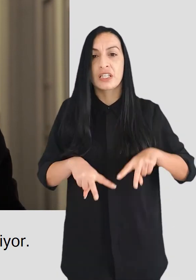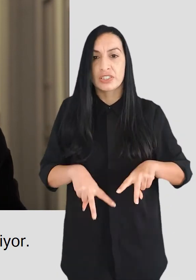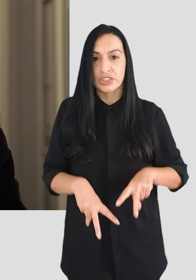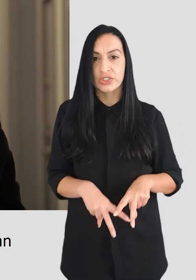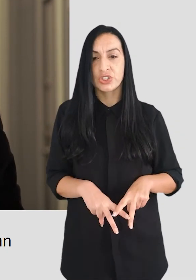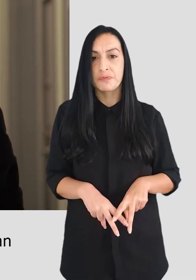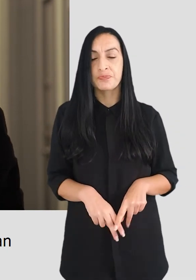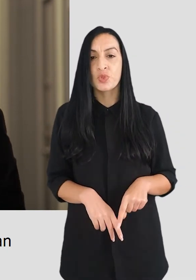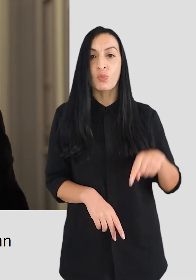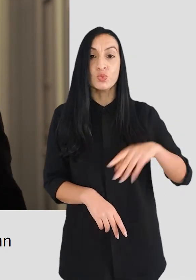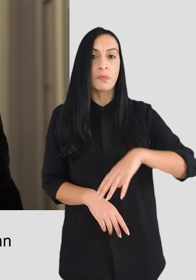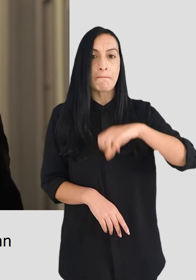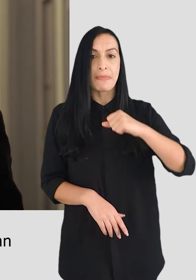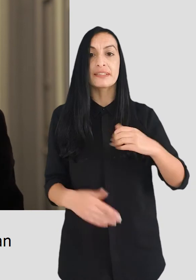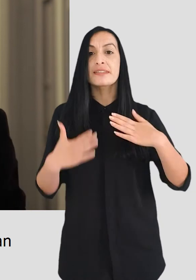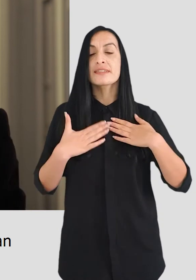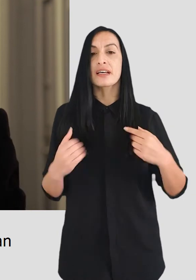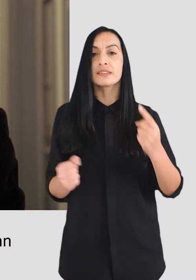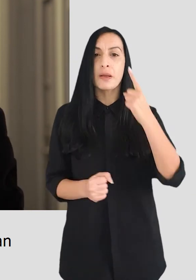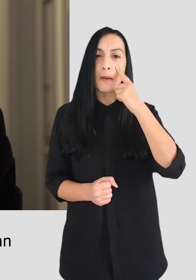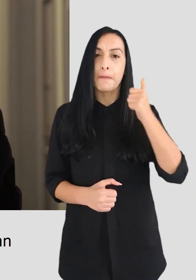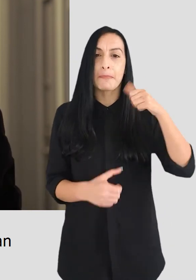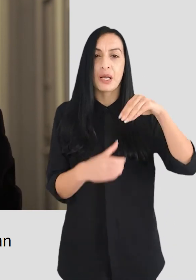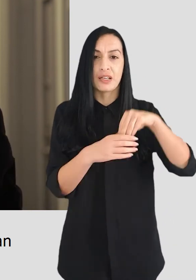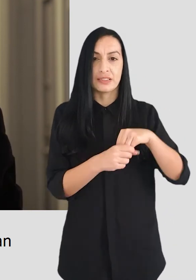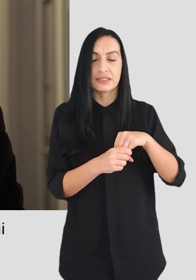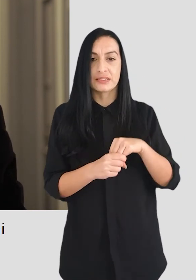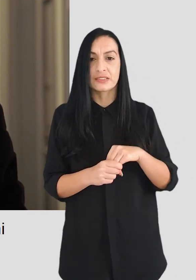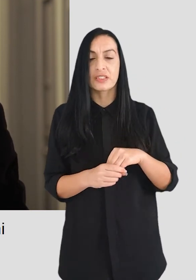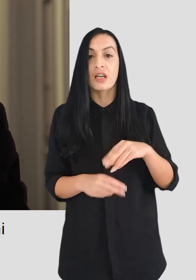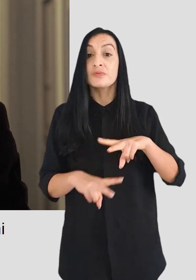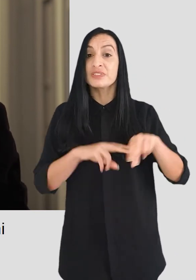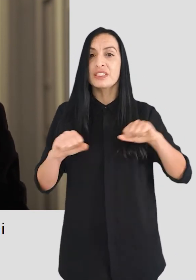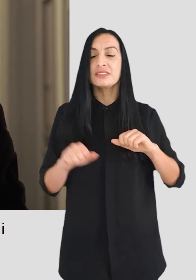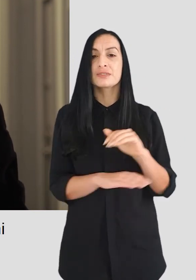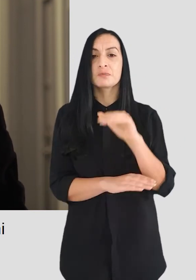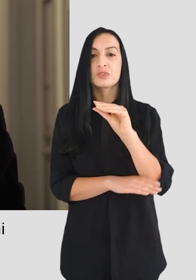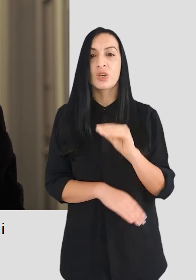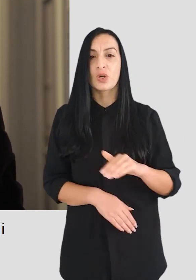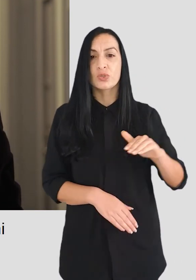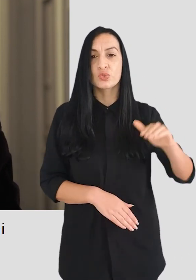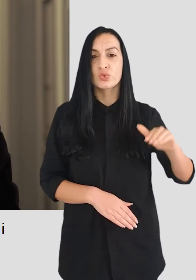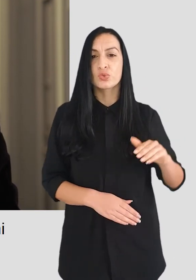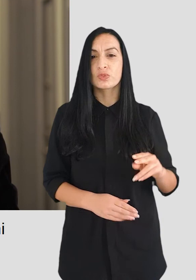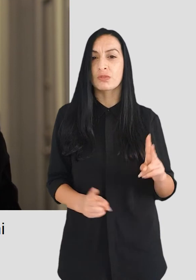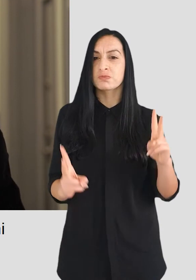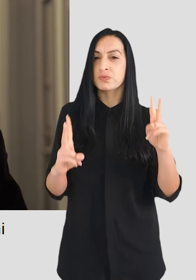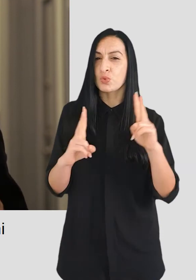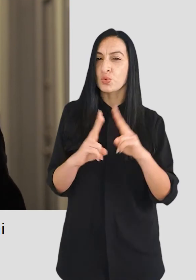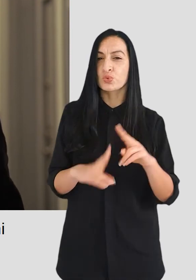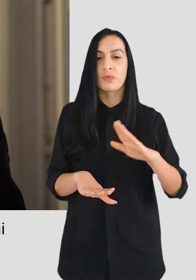diye geçiyor. Çocuk izlem merkezleri de Sağlık Bakanlığı'nda oluşturulan, özellikle cinsel istismara uğramış